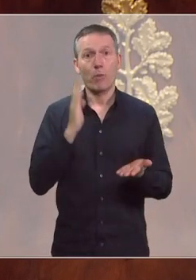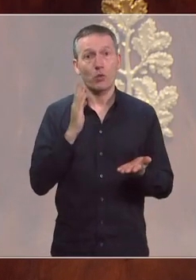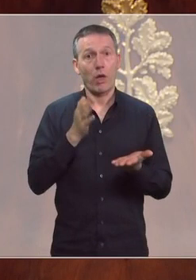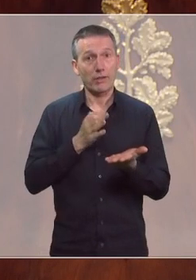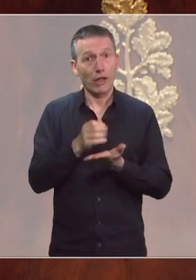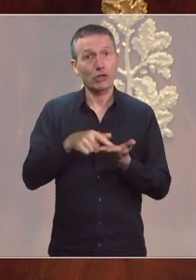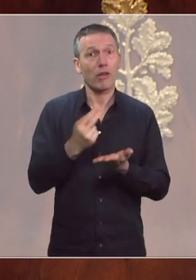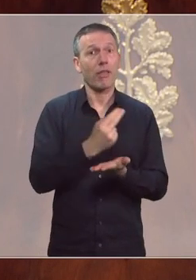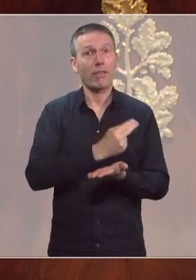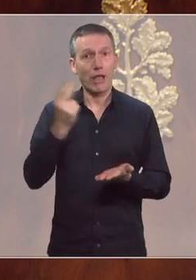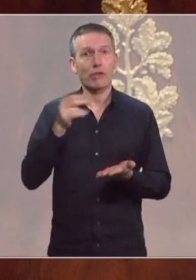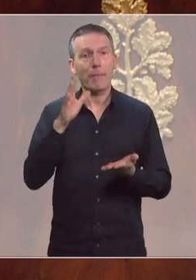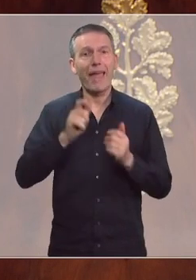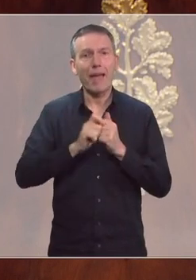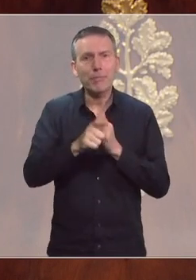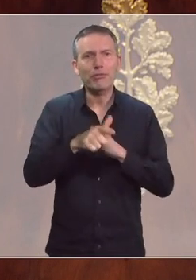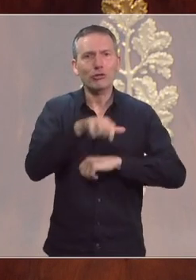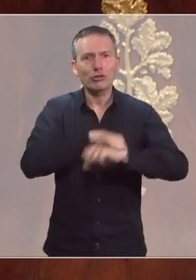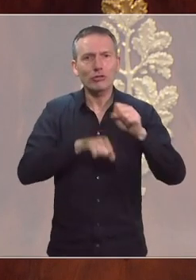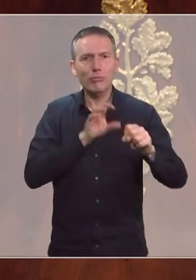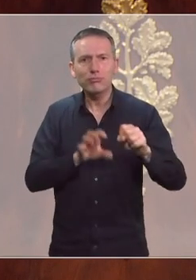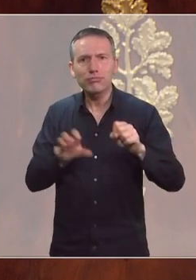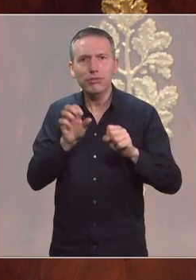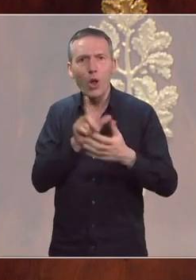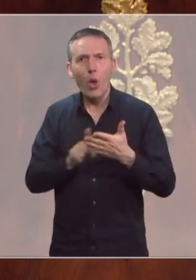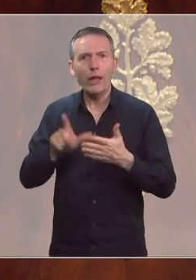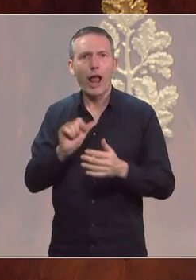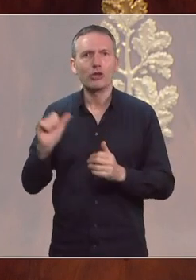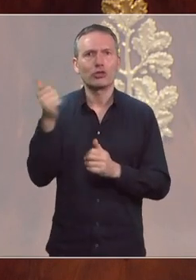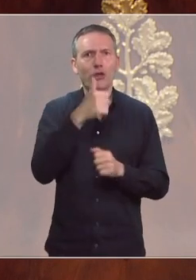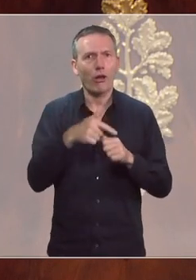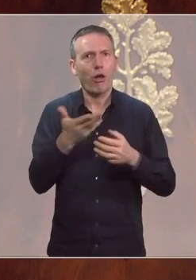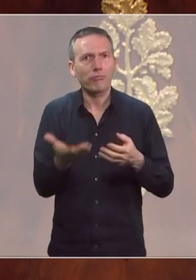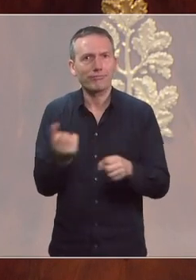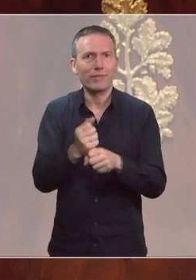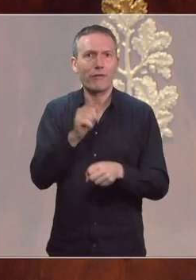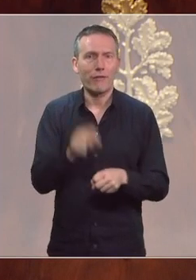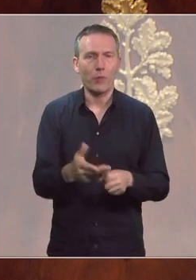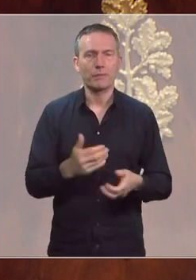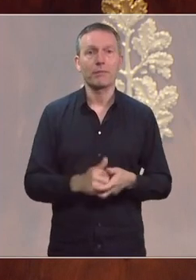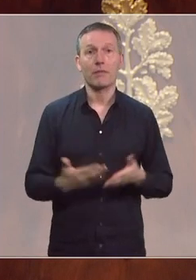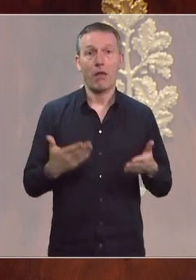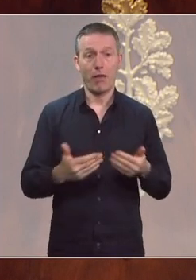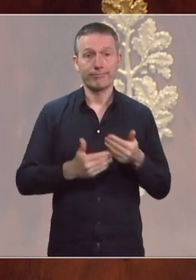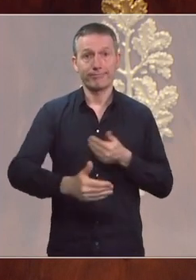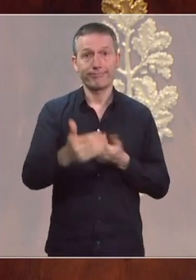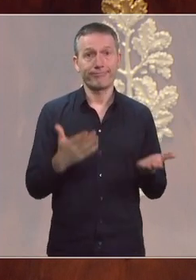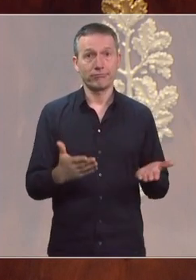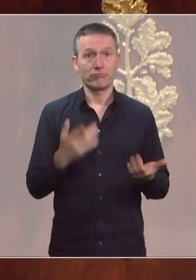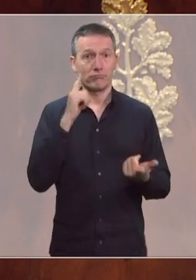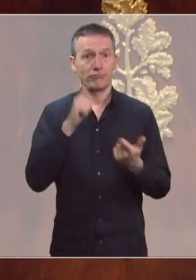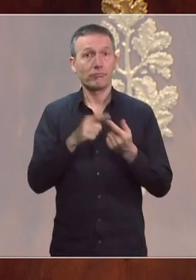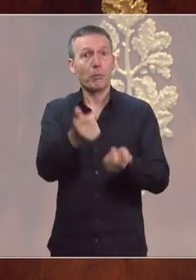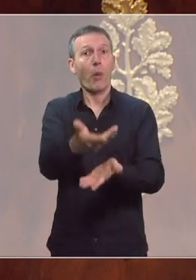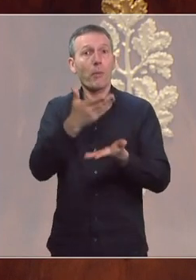nationale, ces modalités devront être déclinées en fonction de la réalité locale. Nous allons désormais, à partir de cette doctrine que vous